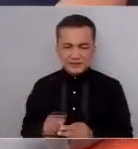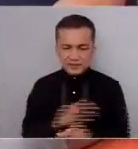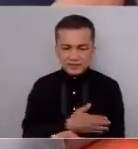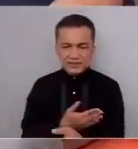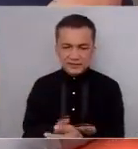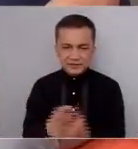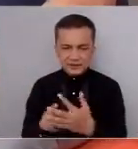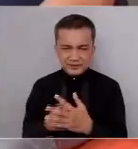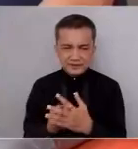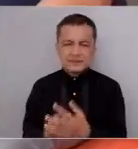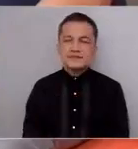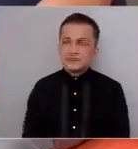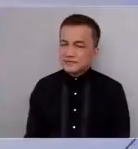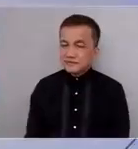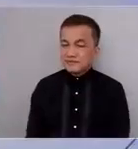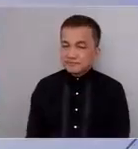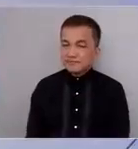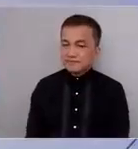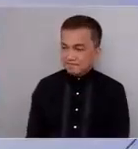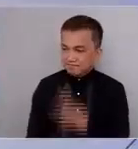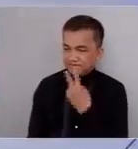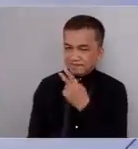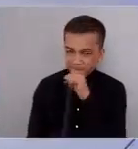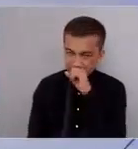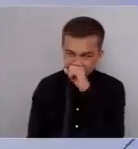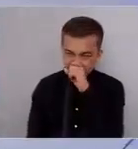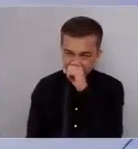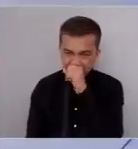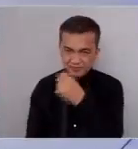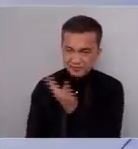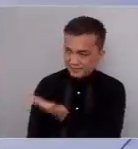pasukan. At meron naman tayong mga kasama dyan. Sita natin dyan, mga nakamodelo natin.